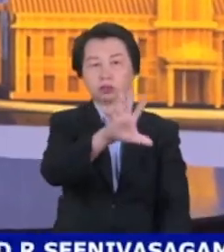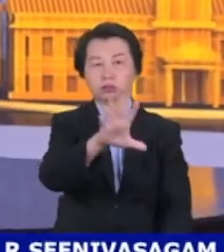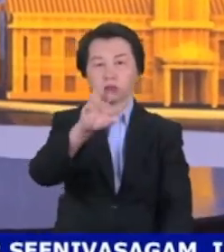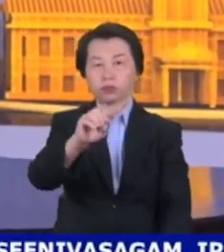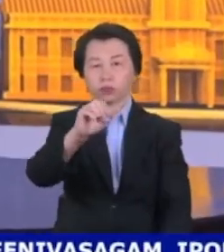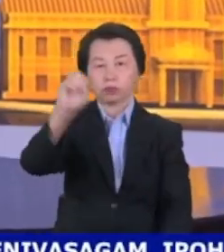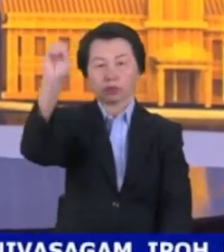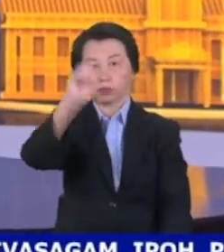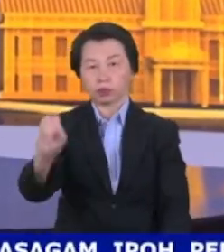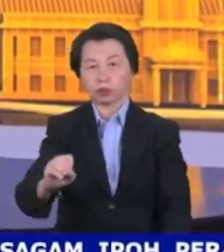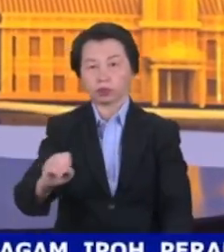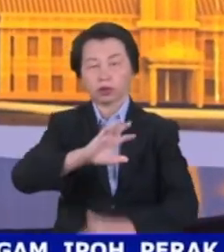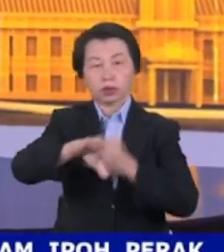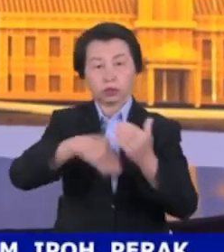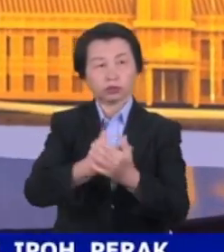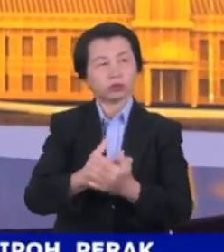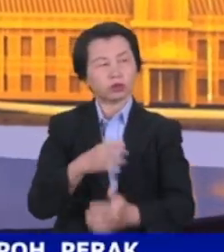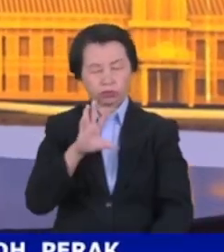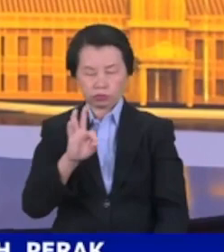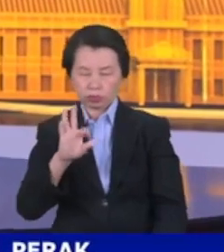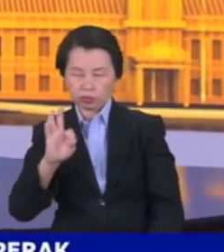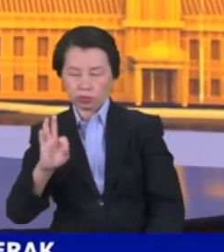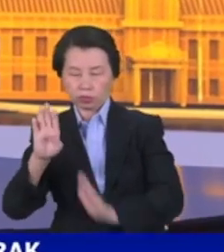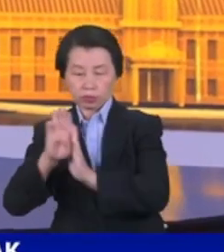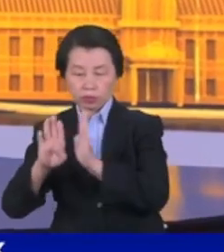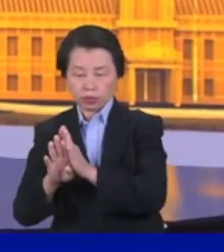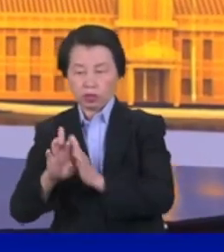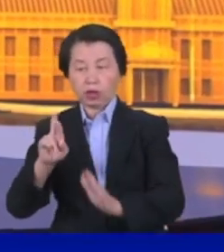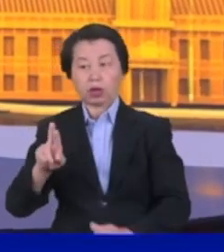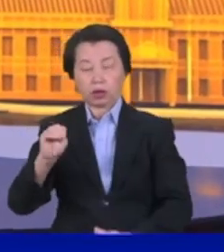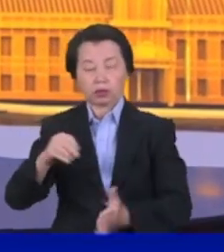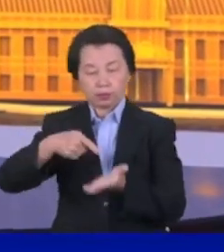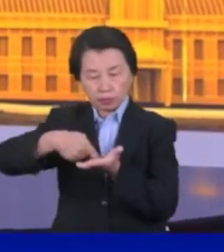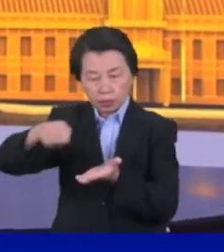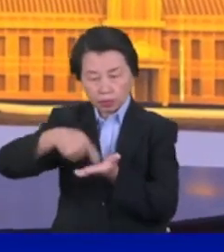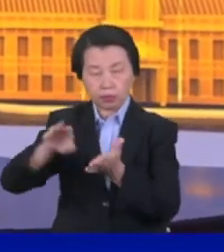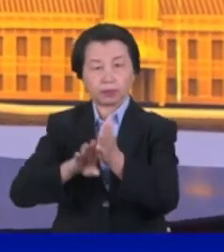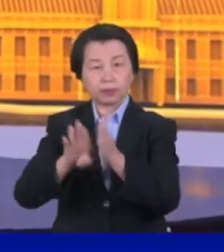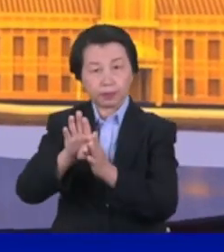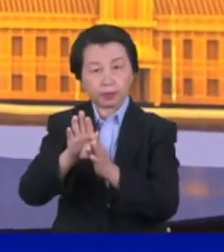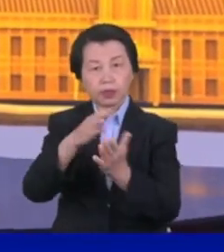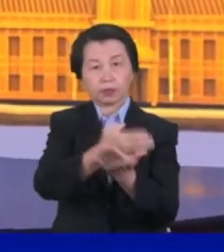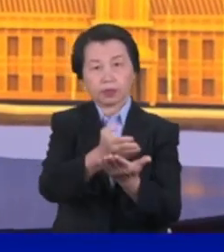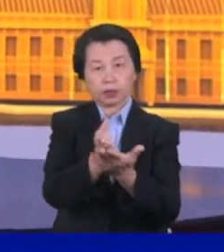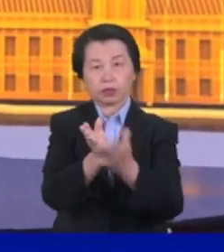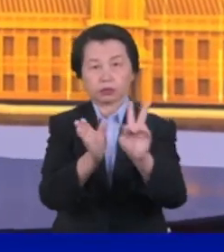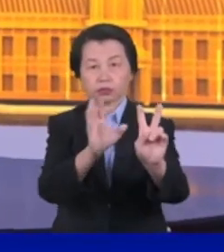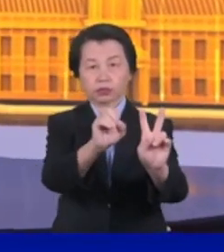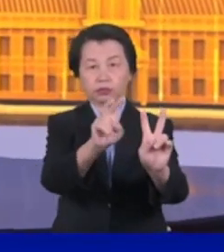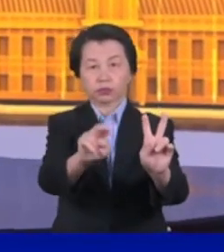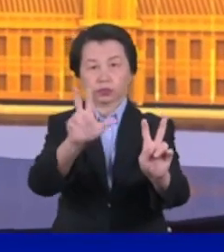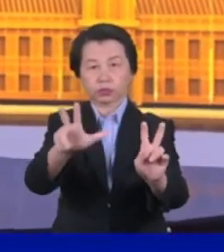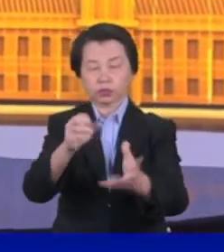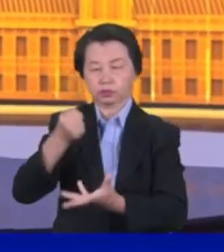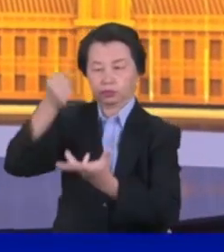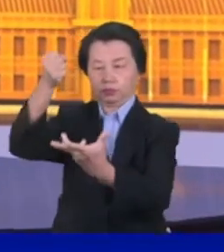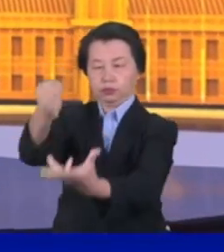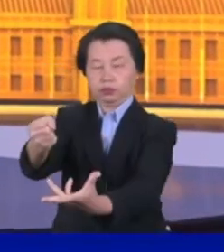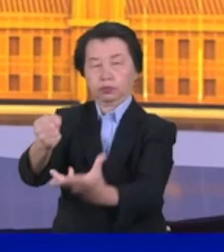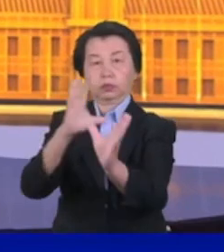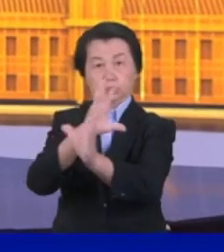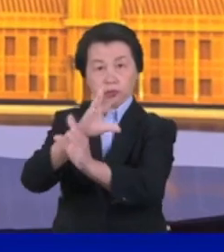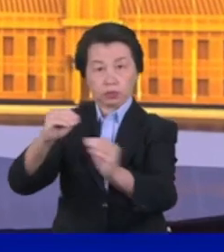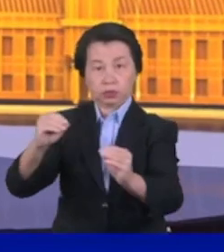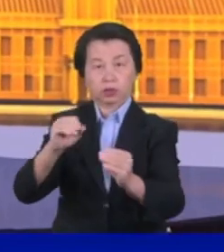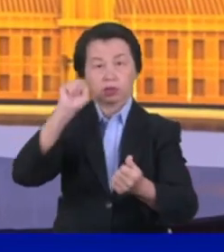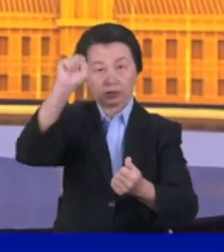50% daripada keseluruhan 99 bilion ringgit perbelanjaan pembangunan dalam belanjawan 2023 diperuntukkan kepada